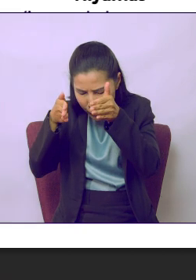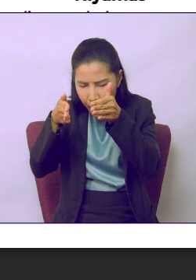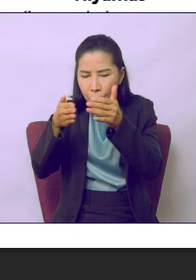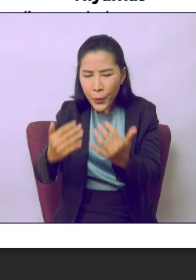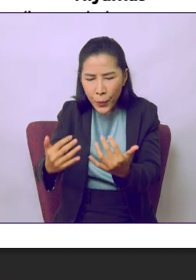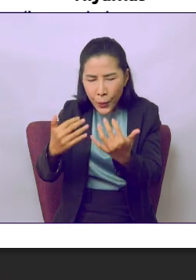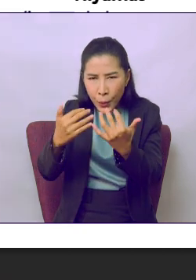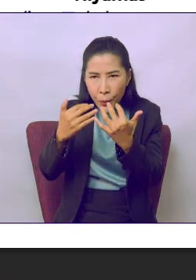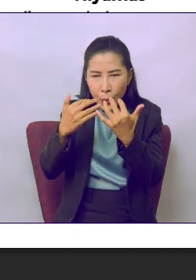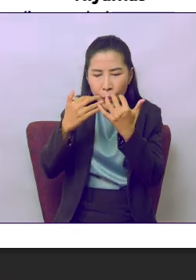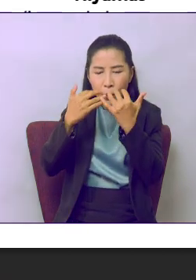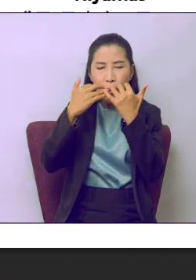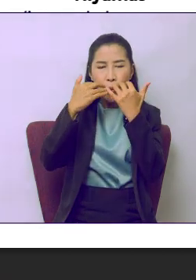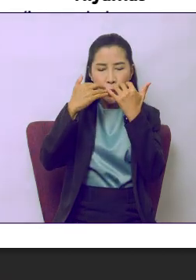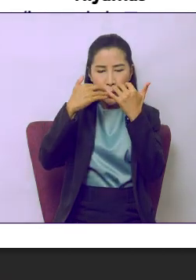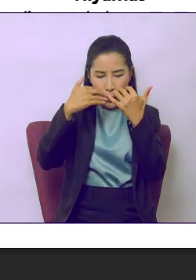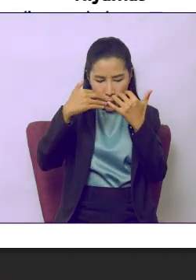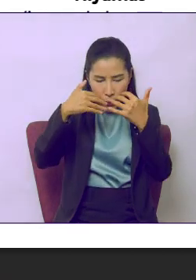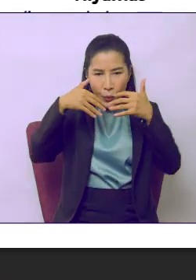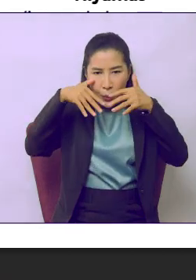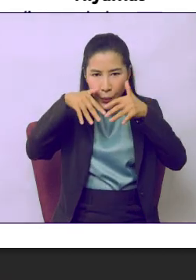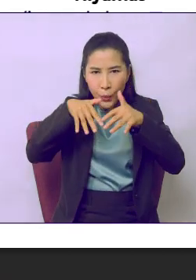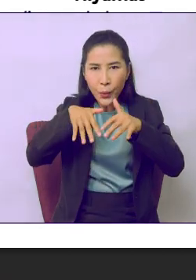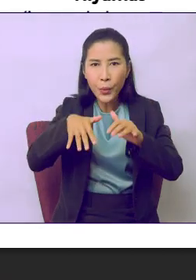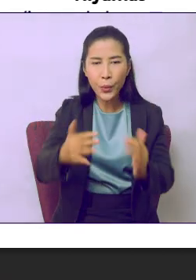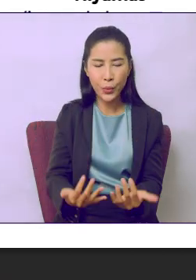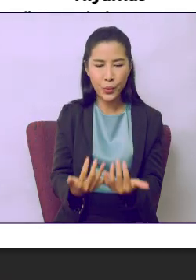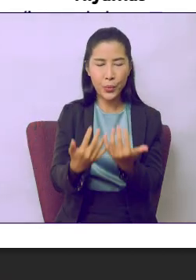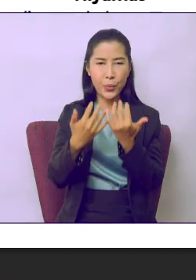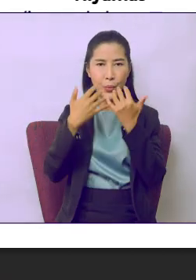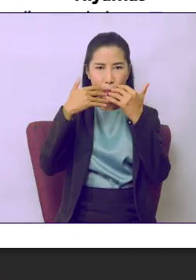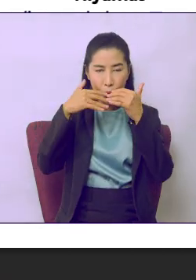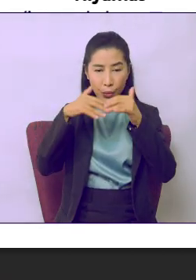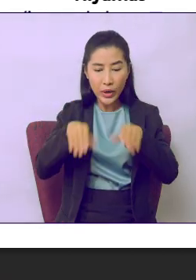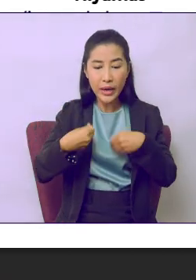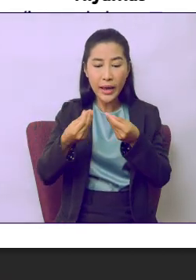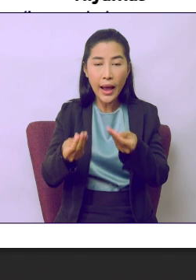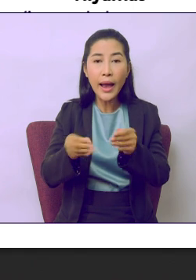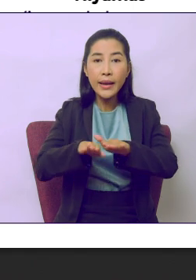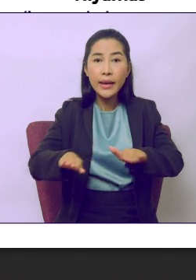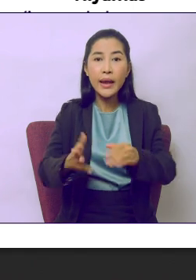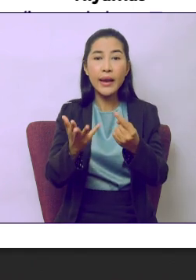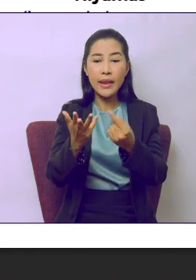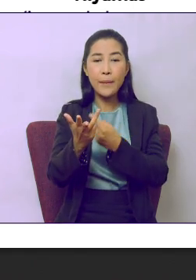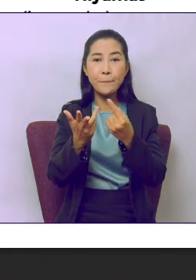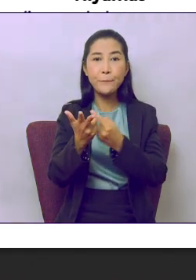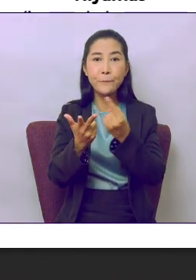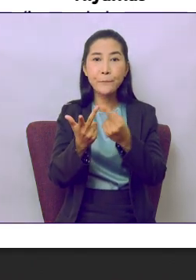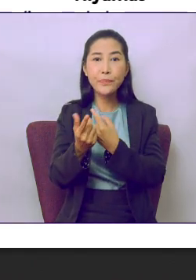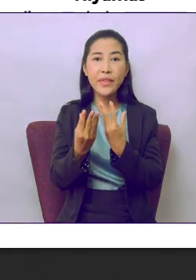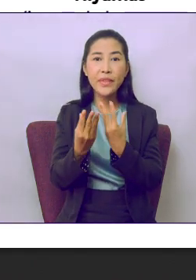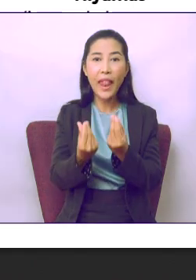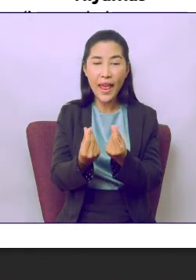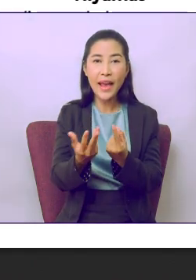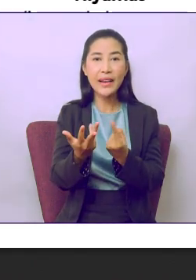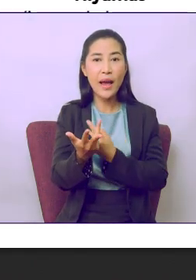ลมหายใจเนี่ยนะครับลมหายใจเข้าลมหายใจออกนะครับหรือการแค่นับเลขให้เด็กๆนับเลขเนาะวันนี้วันนี้เราคุยกันเรื่องเด็กนะครับใช้